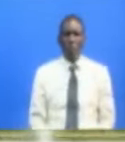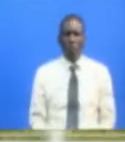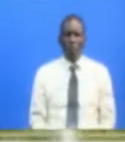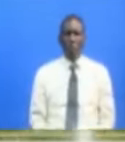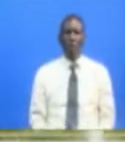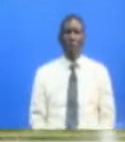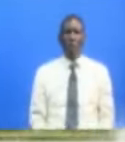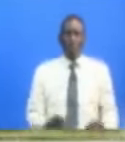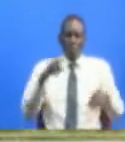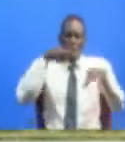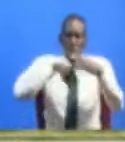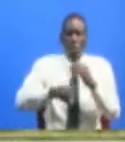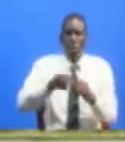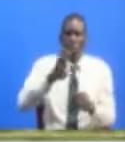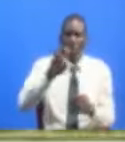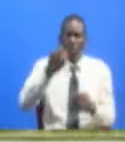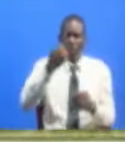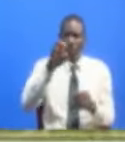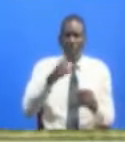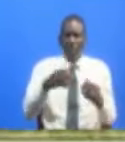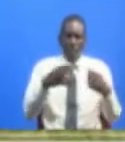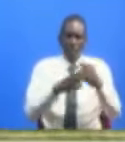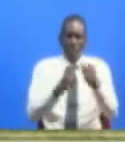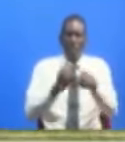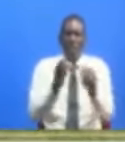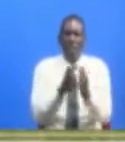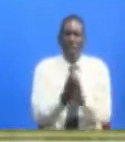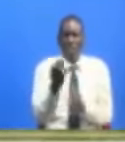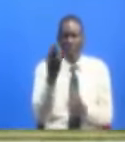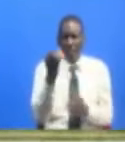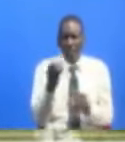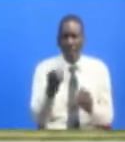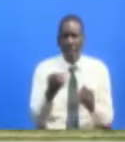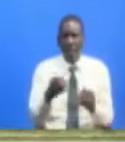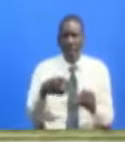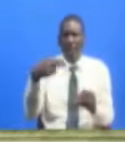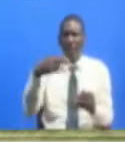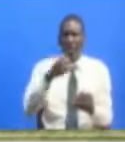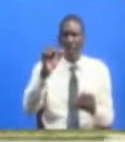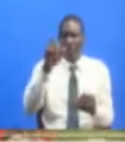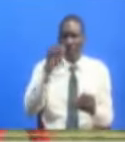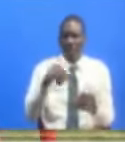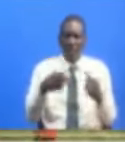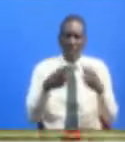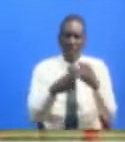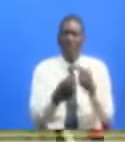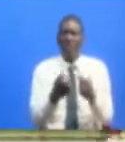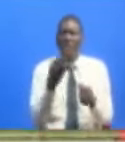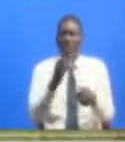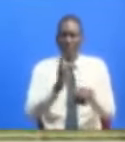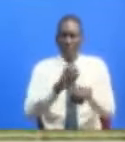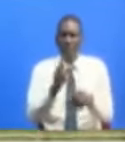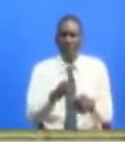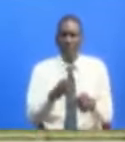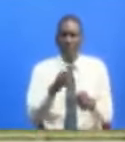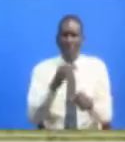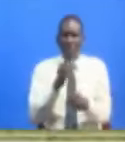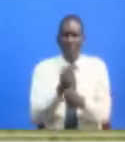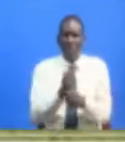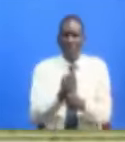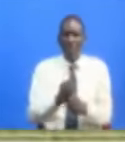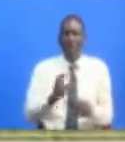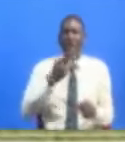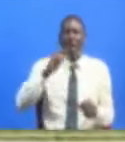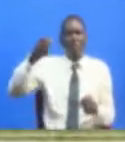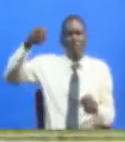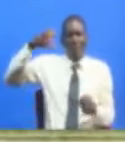Mabao ya Elio Wande katika dakika ya 9 na ya 30 na Hassan Beja kunako dakika 73 yalipa Rising Stars ushindi